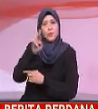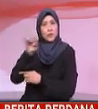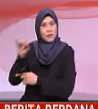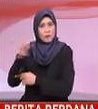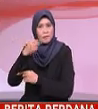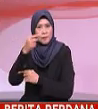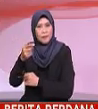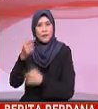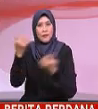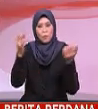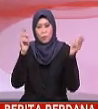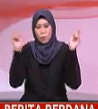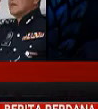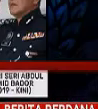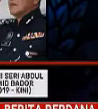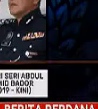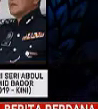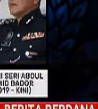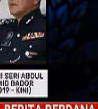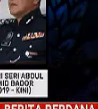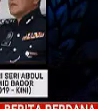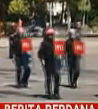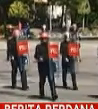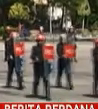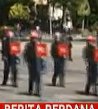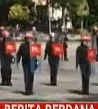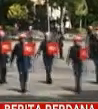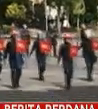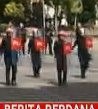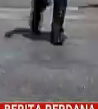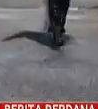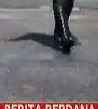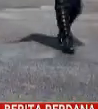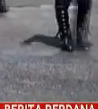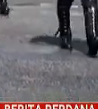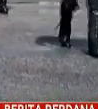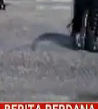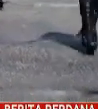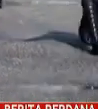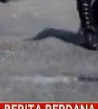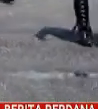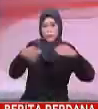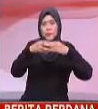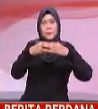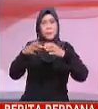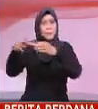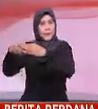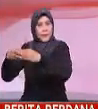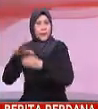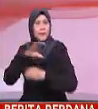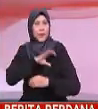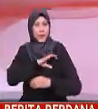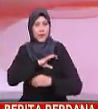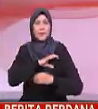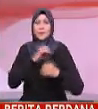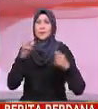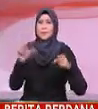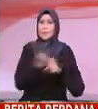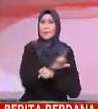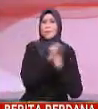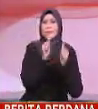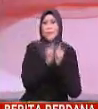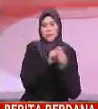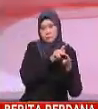menyifatkan perubahan yang berlaku sepanjang tempoh itu juga menyaksikan pasukan keselamatan ini sentiasa dilengkapkan